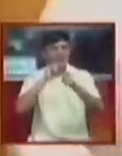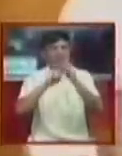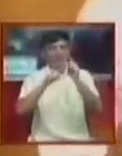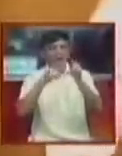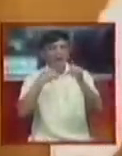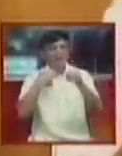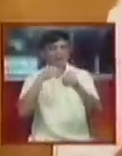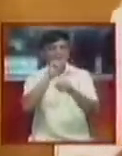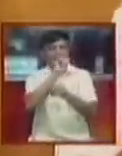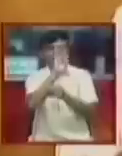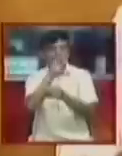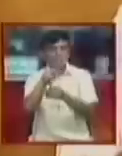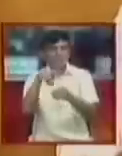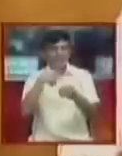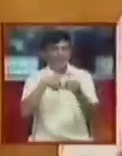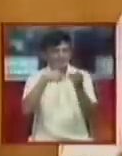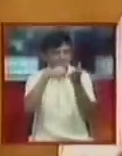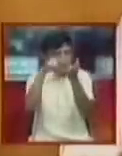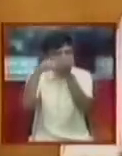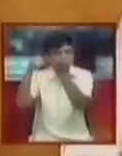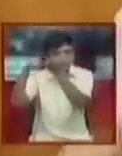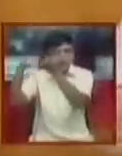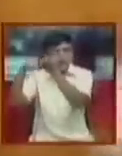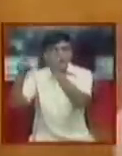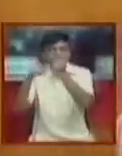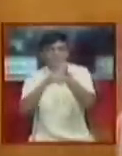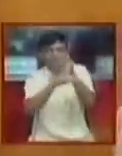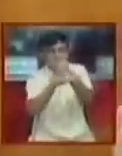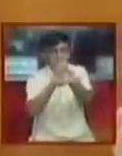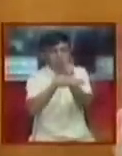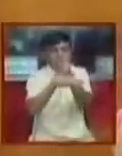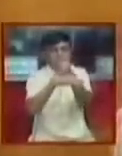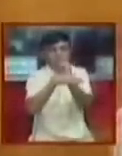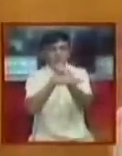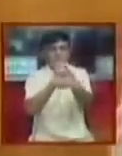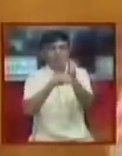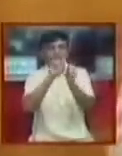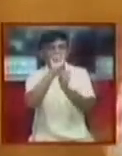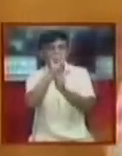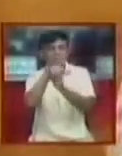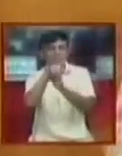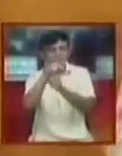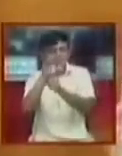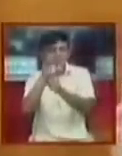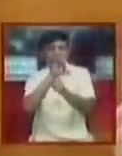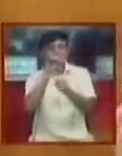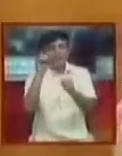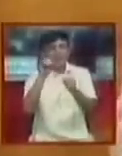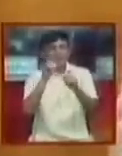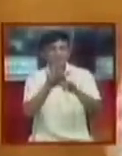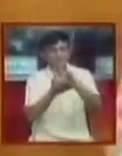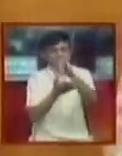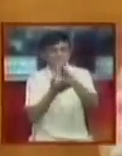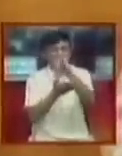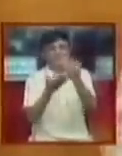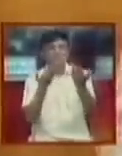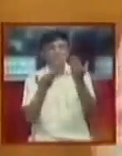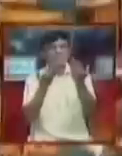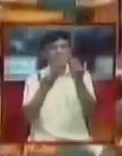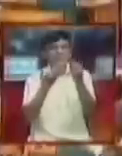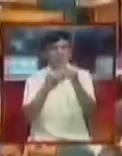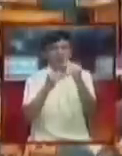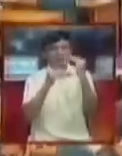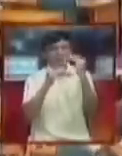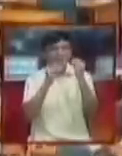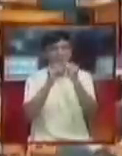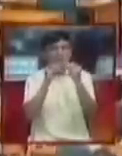sandatang lakas na makagamitan tulad ng mga kanyon, armored personnel carrier at frigates. Hindi magtatagal,